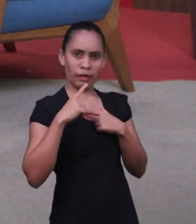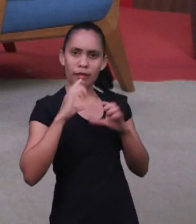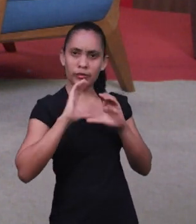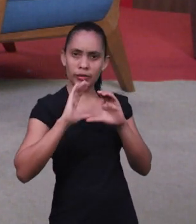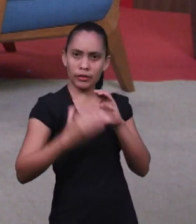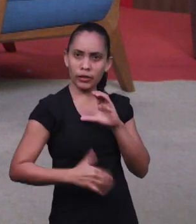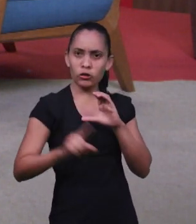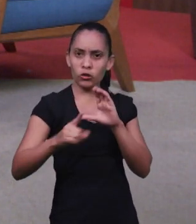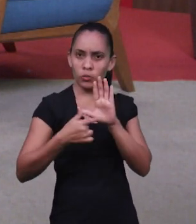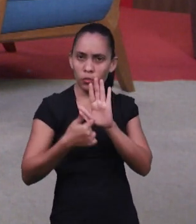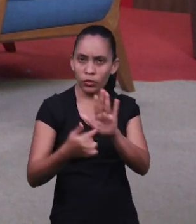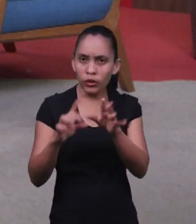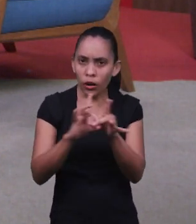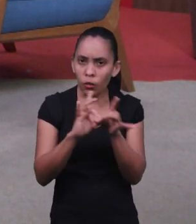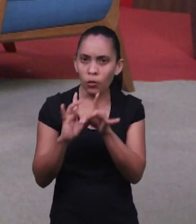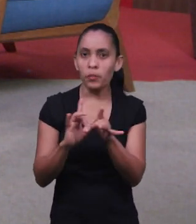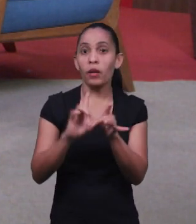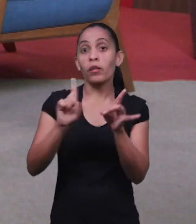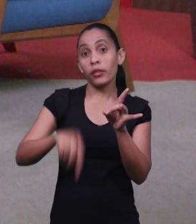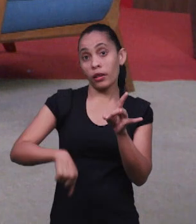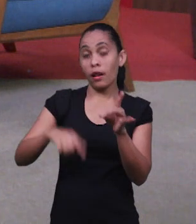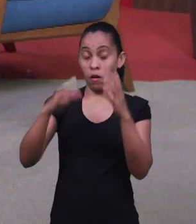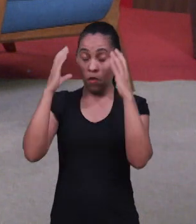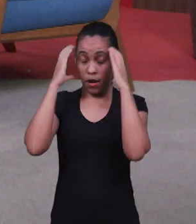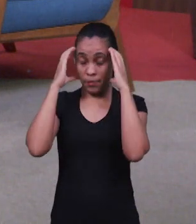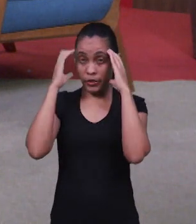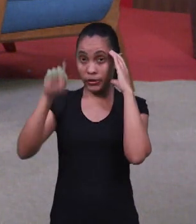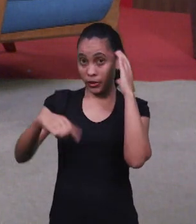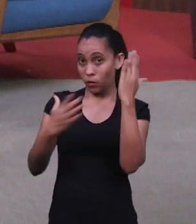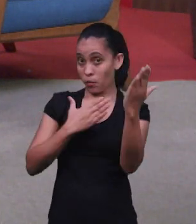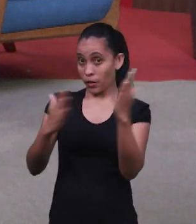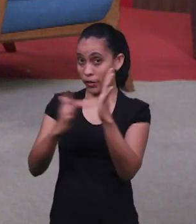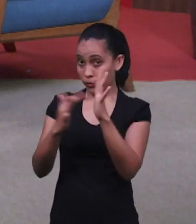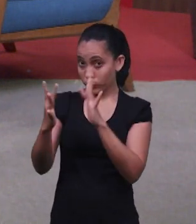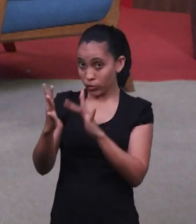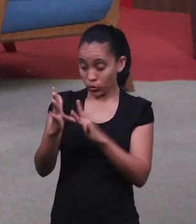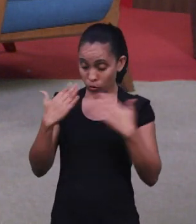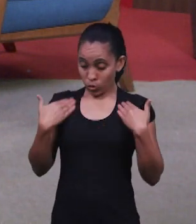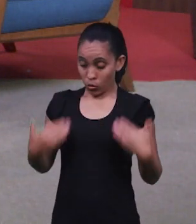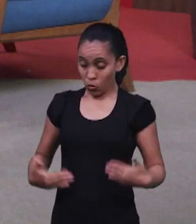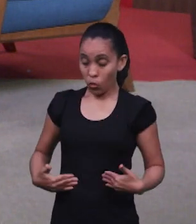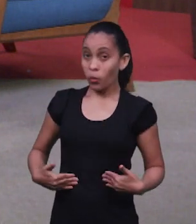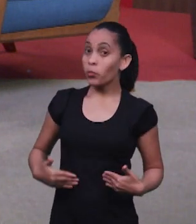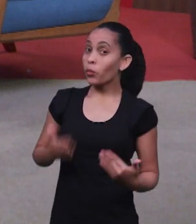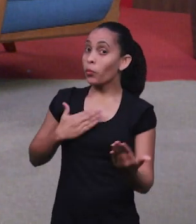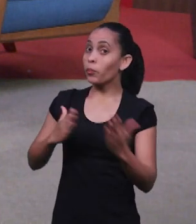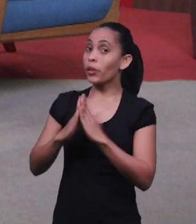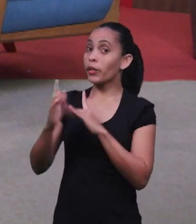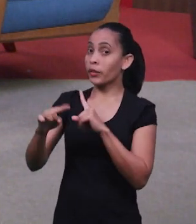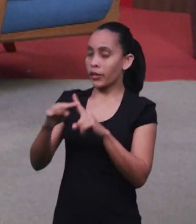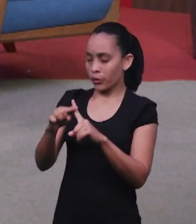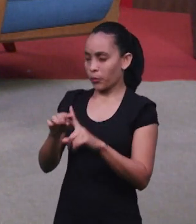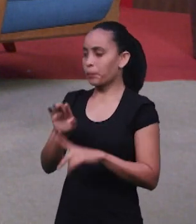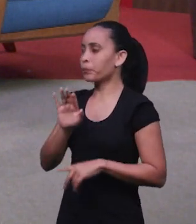cette caractéristique qui parle de la communion entre la tête Jésus et le corps qui est son Église. Et